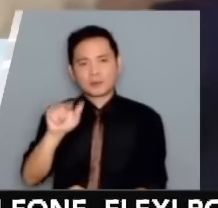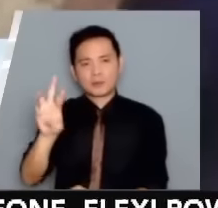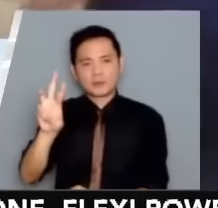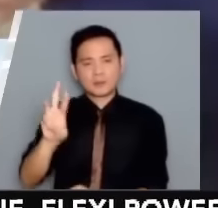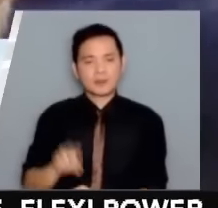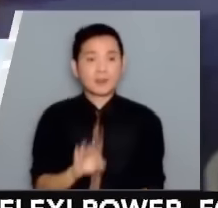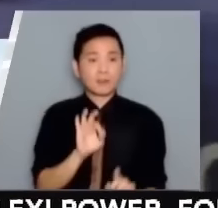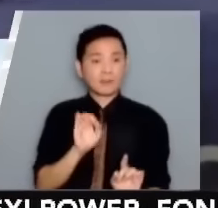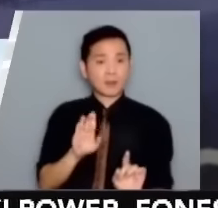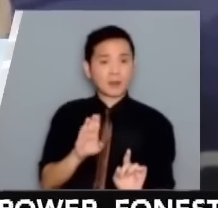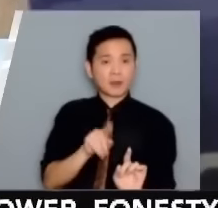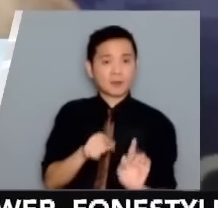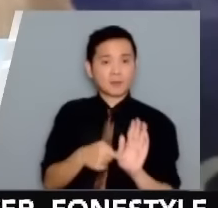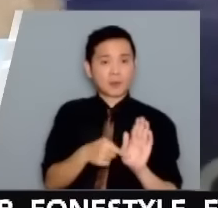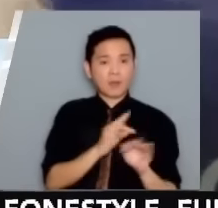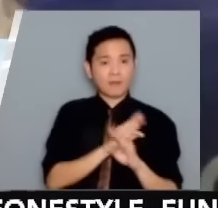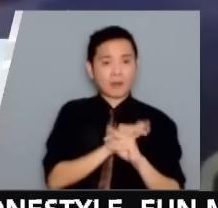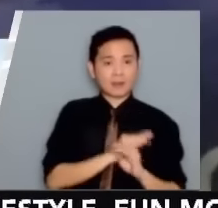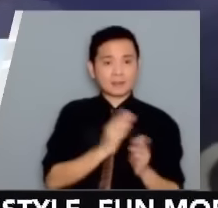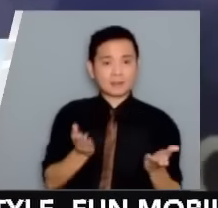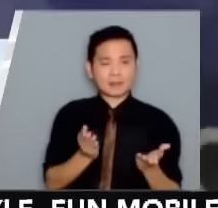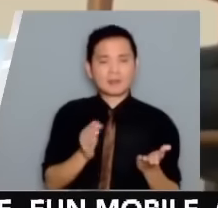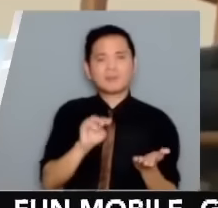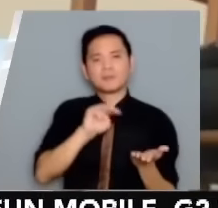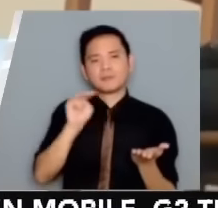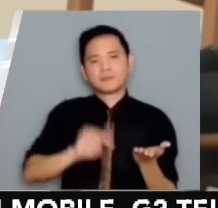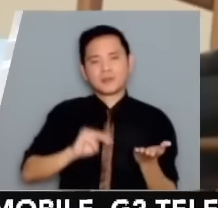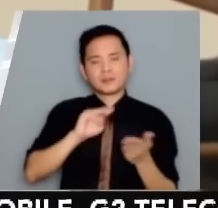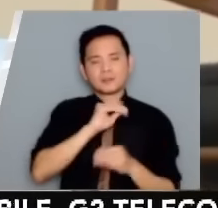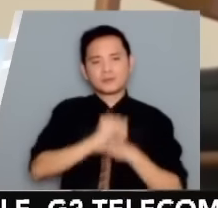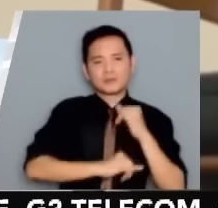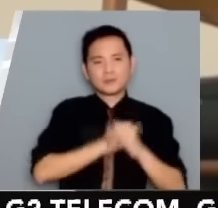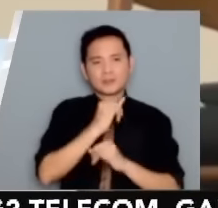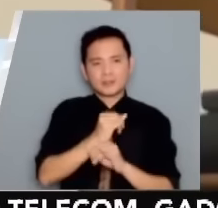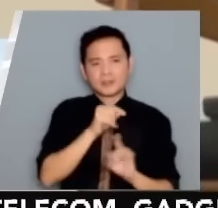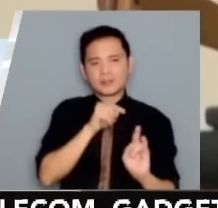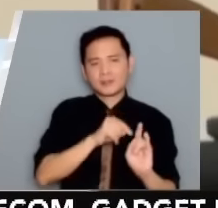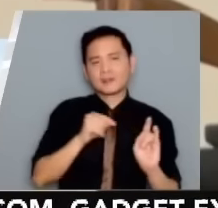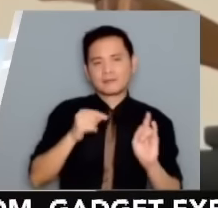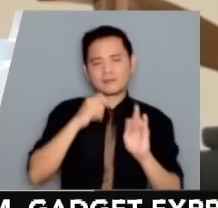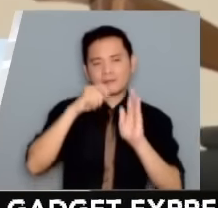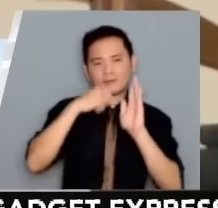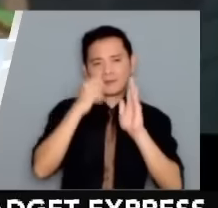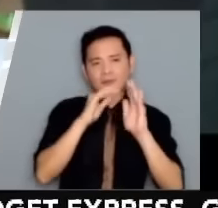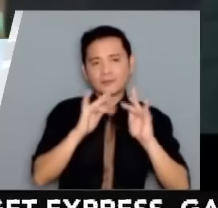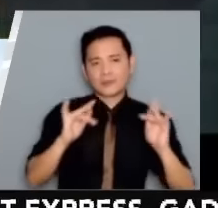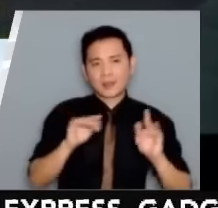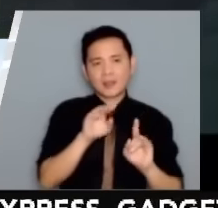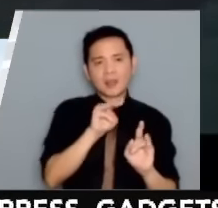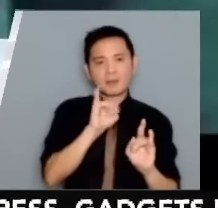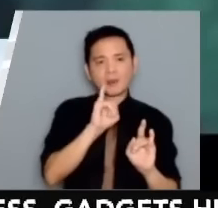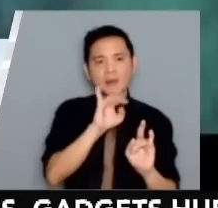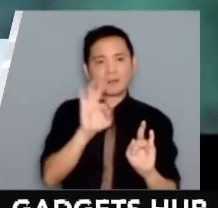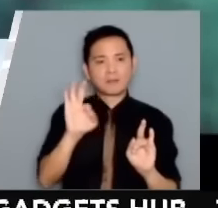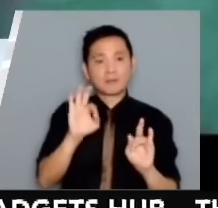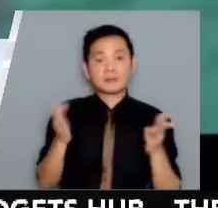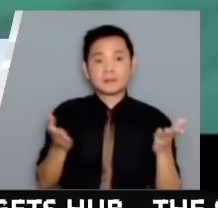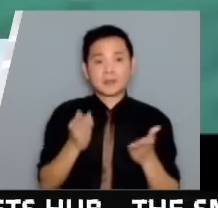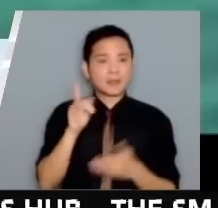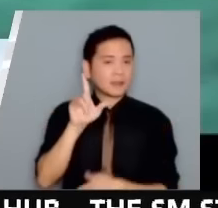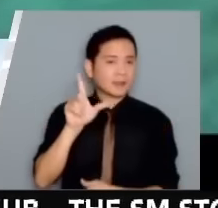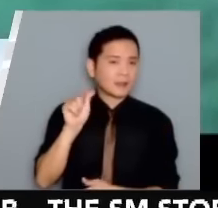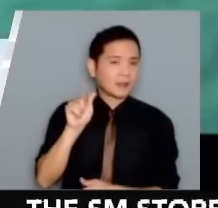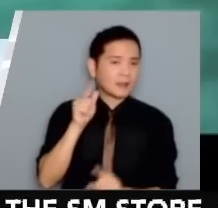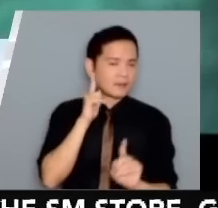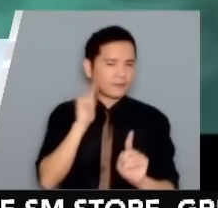Firefly sa Manila International Film Festival o mff sa Los Angeles California sa America kung saan nanalo ito ng best